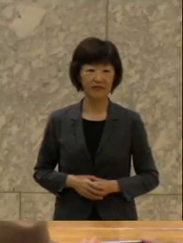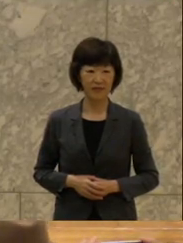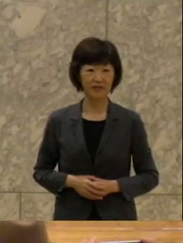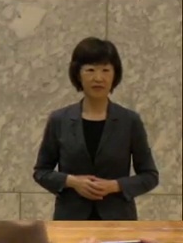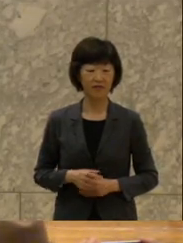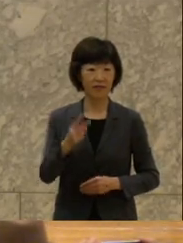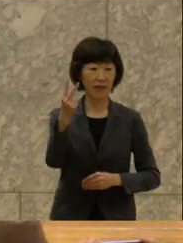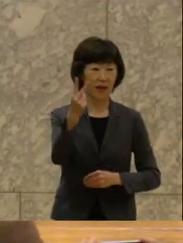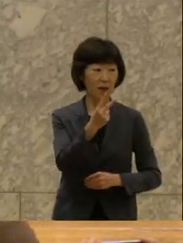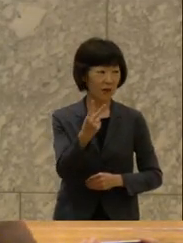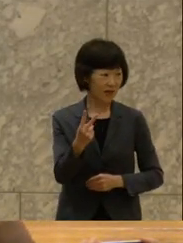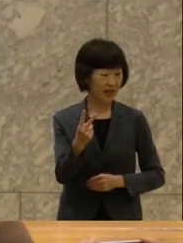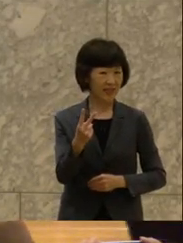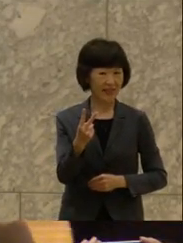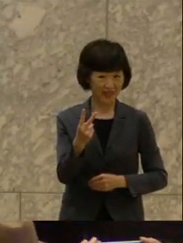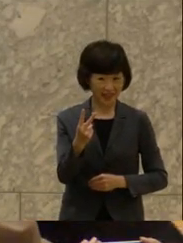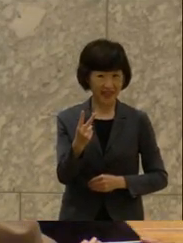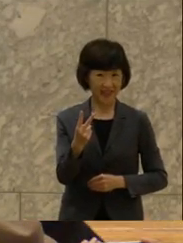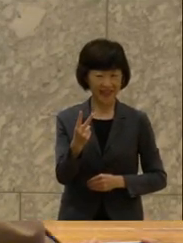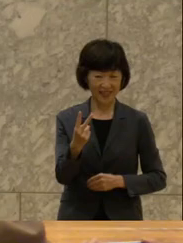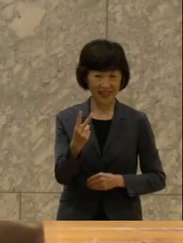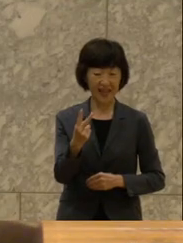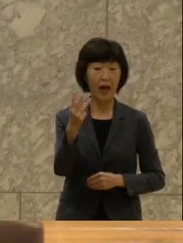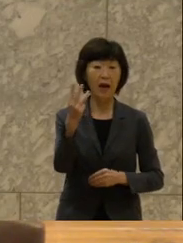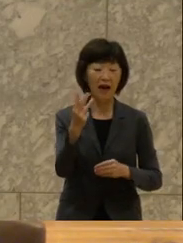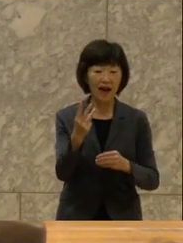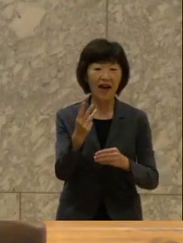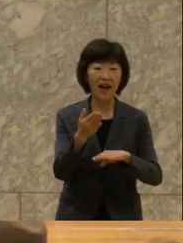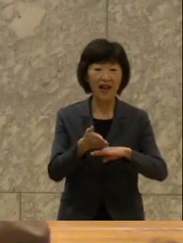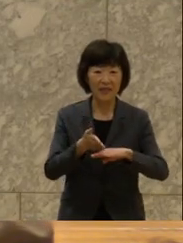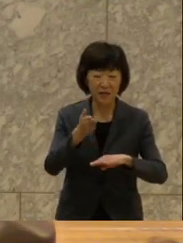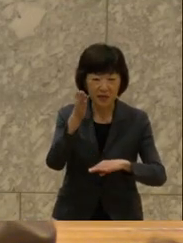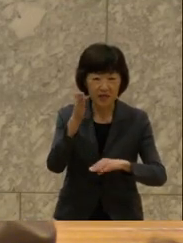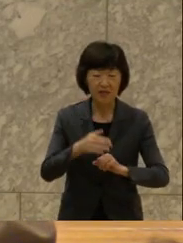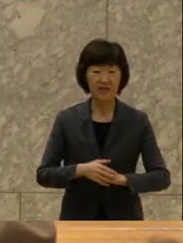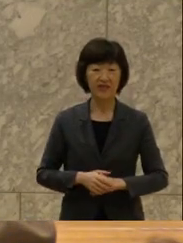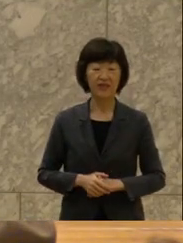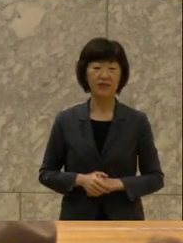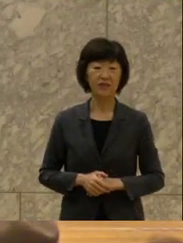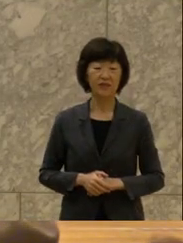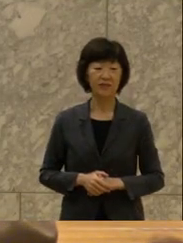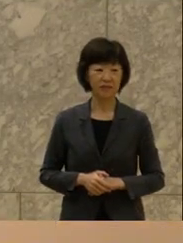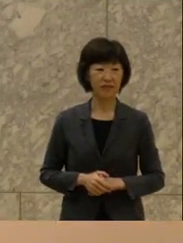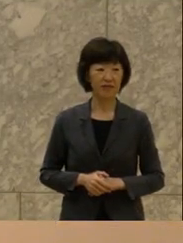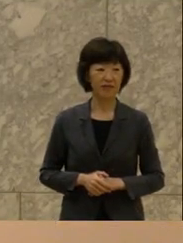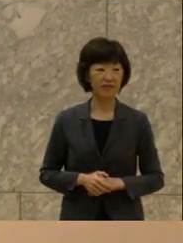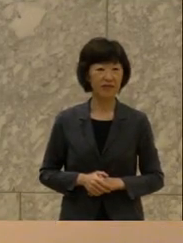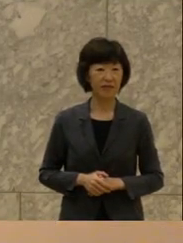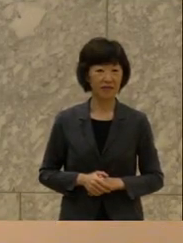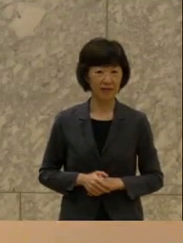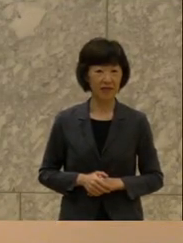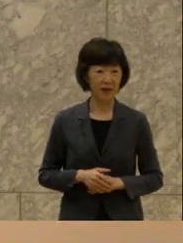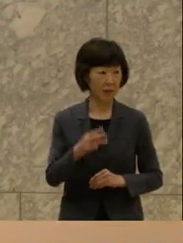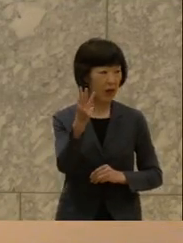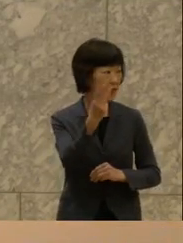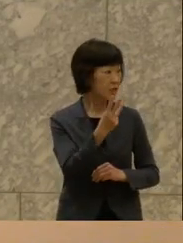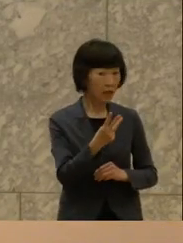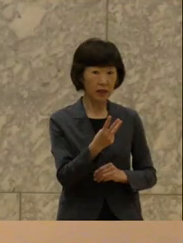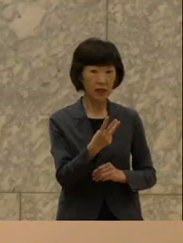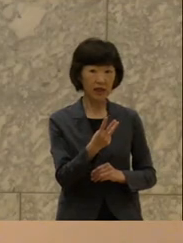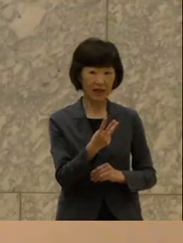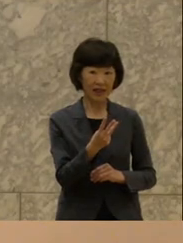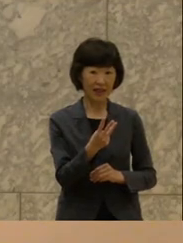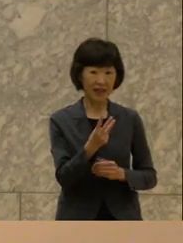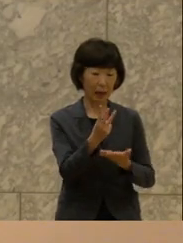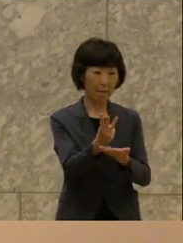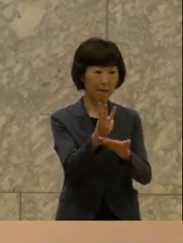田中選手山西選手小林さんどうもありがとうございましたさてせっかく3人がお揃いでいらっしゃいますの